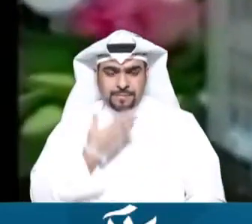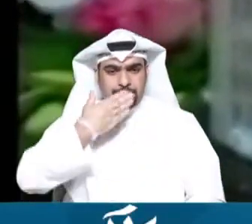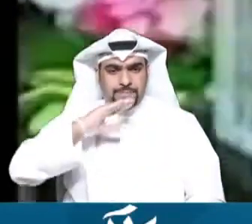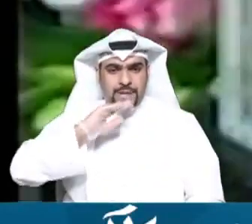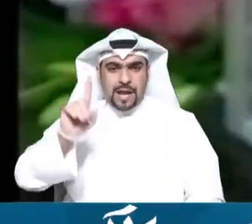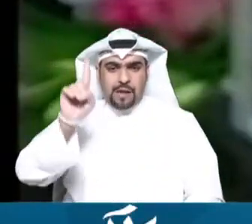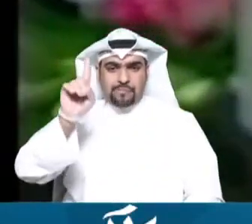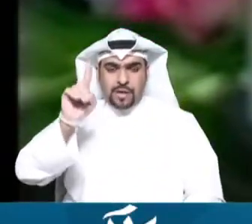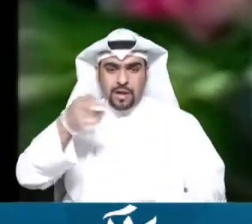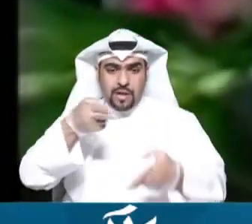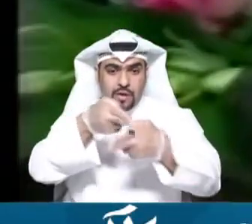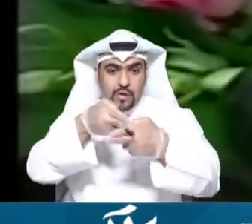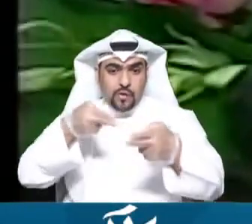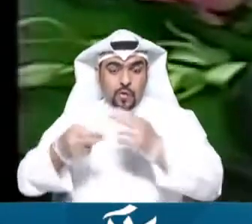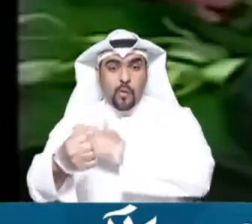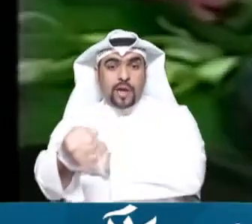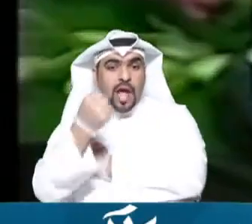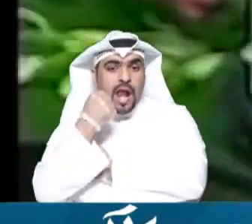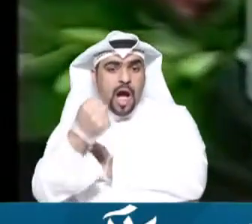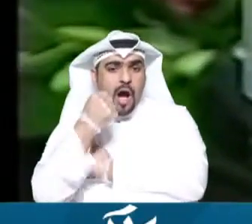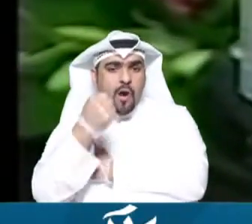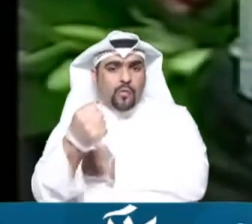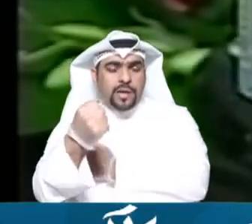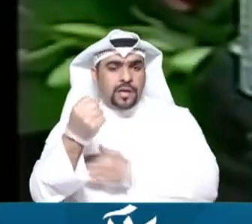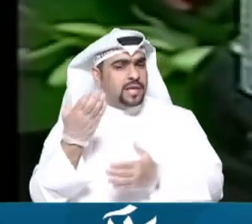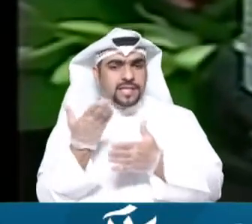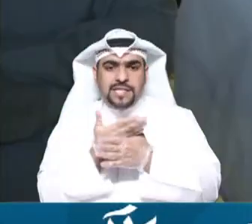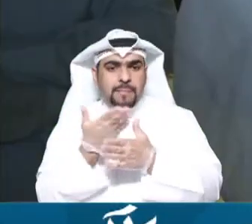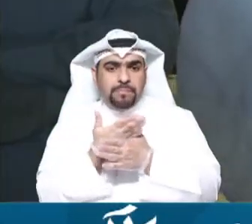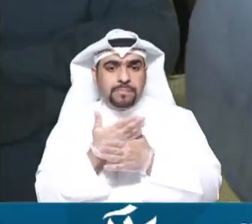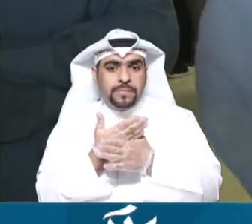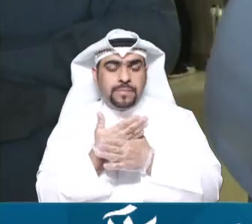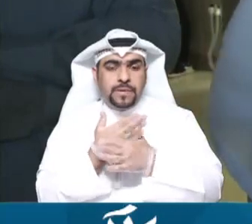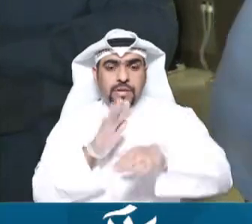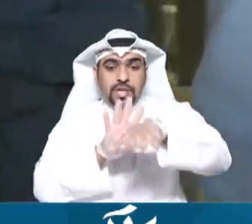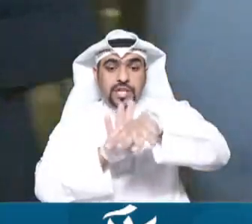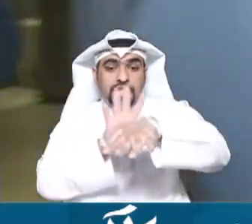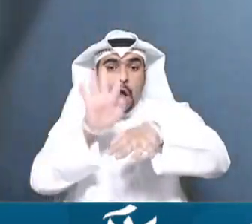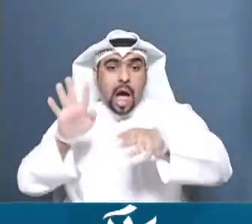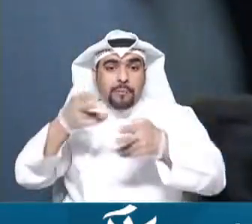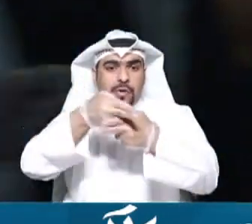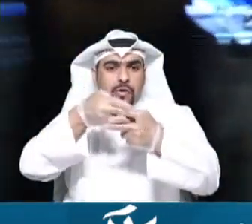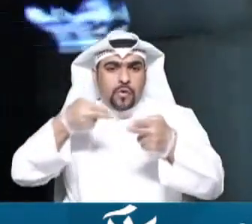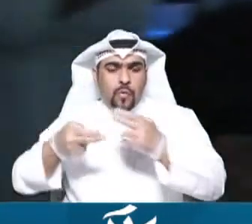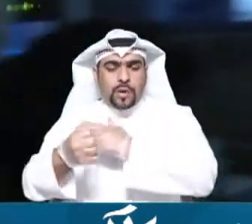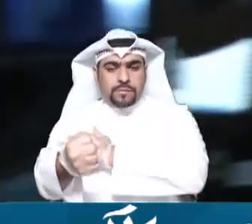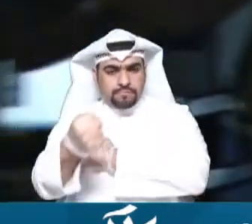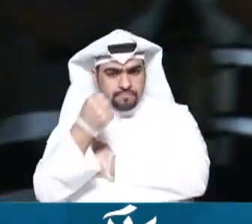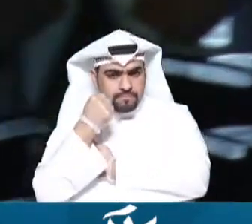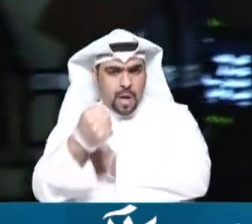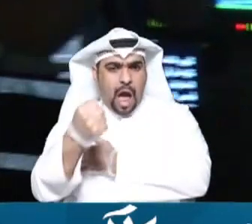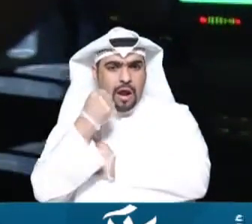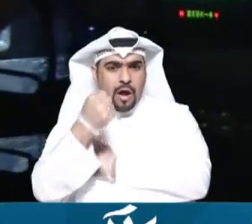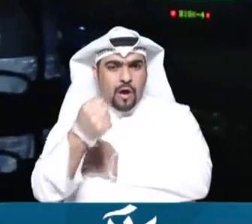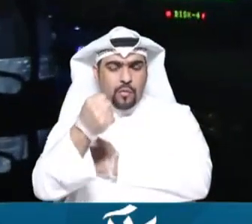ما حد يمشي مؤمن من قوة فيها، قوة